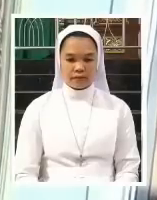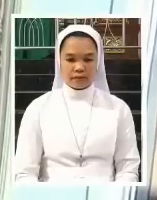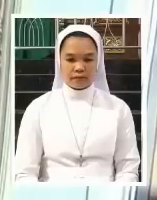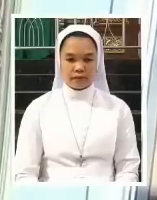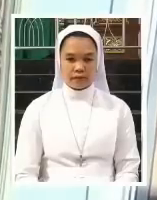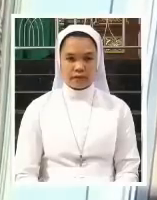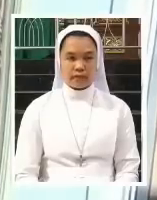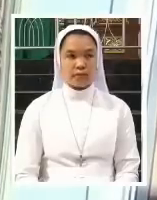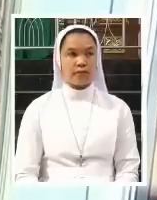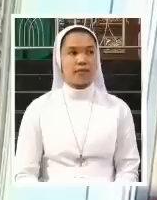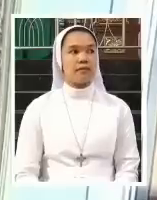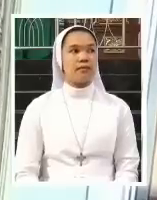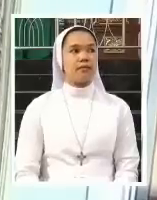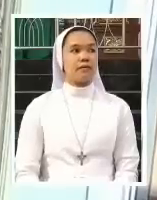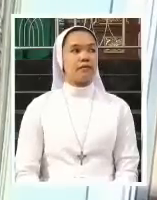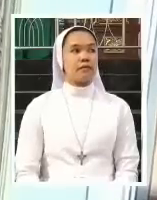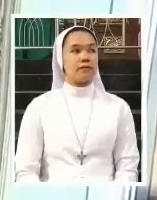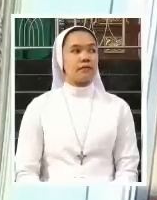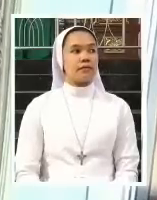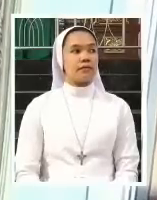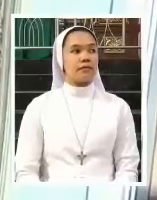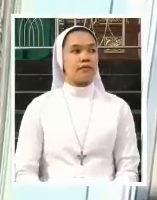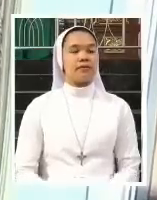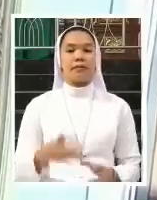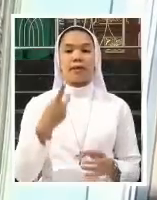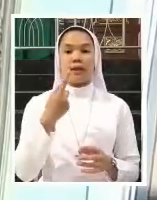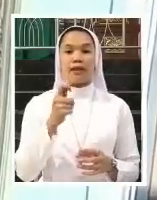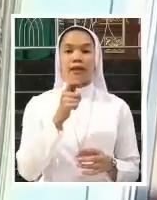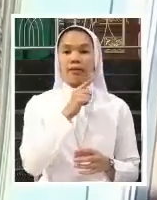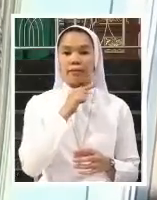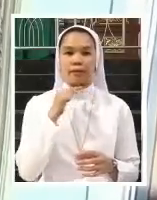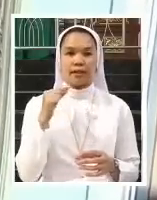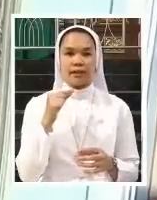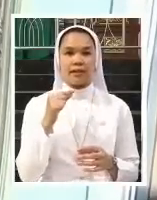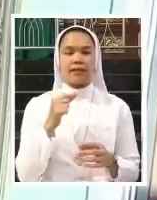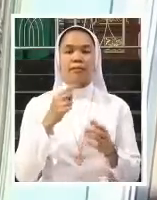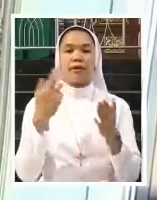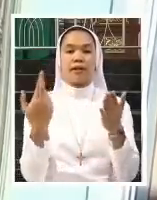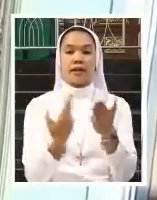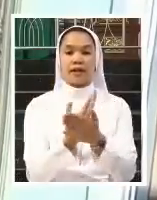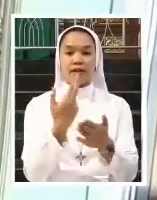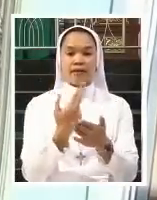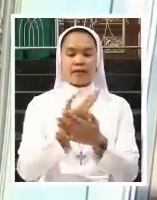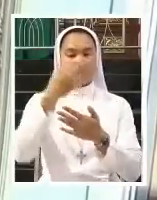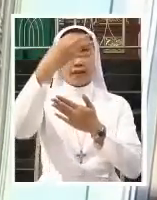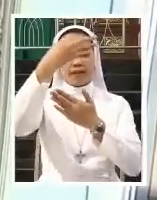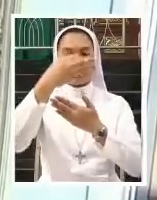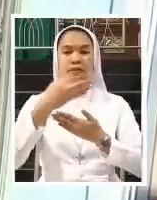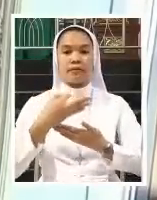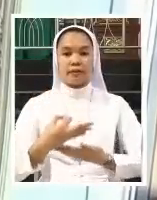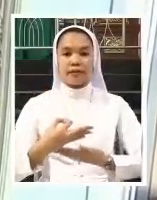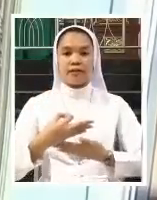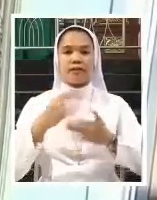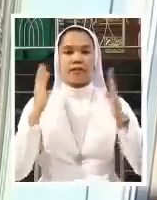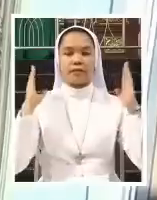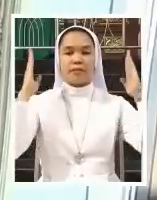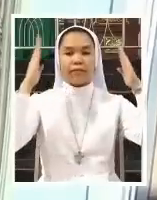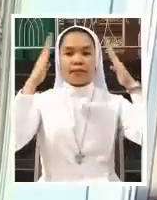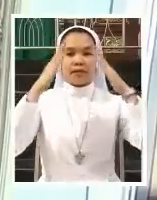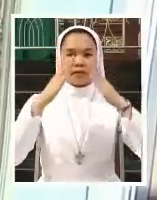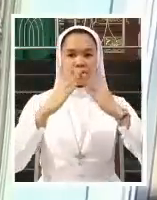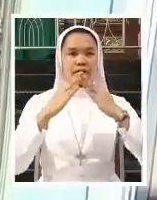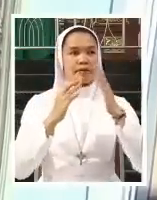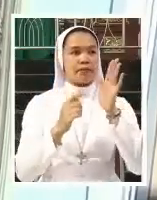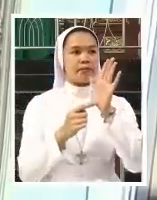An mga kapadean, mabago sa atubangan kan arsobispo, kan panuga na ipinahayag